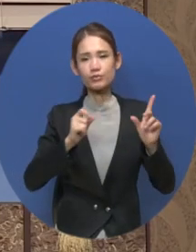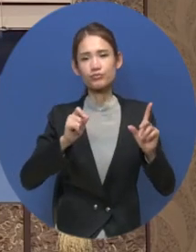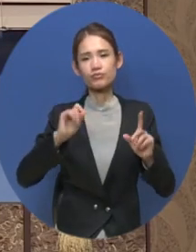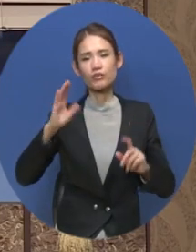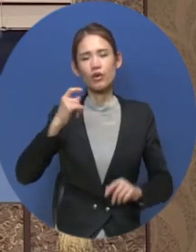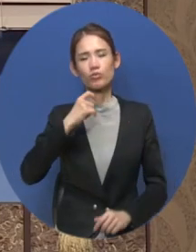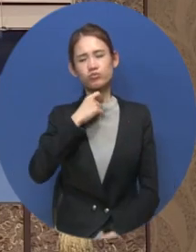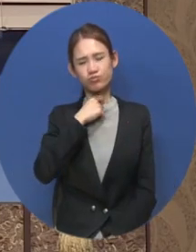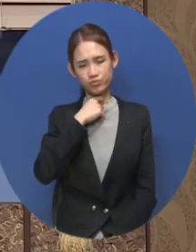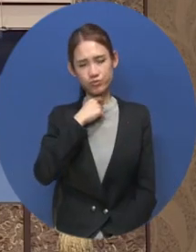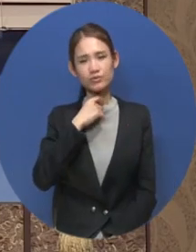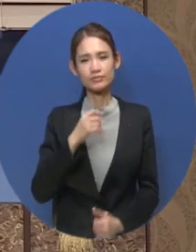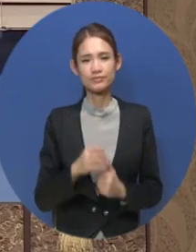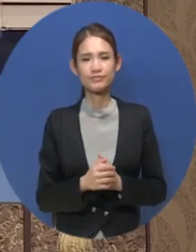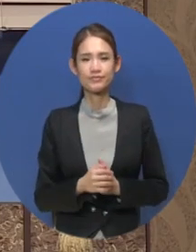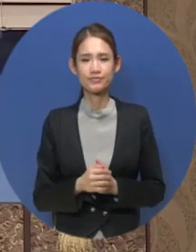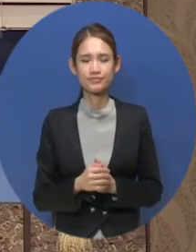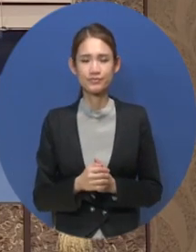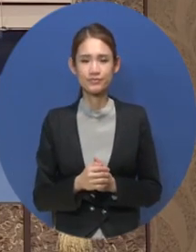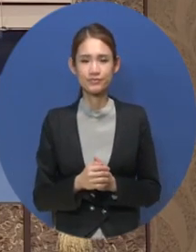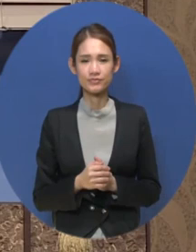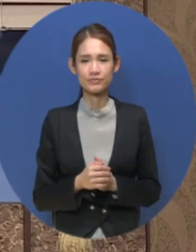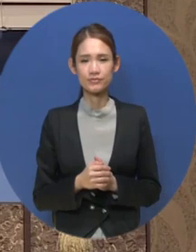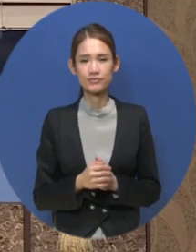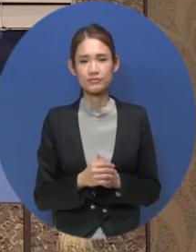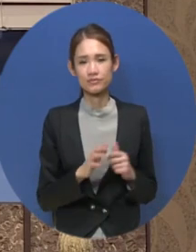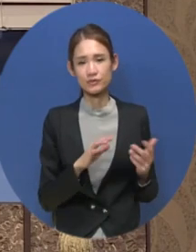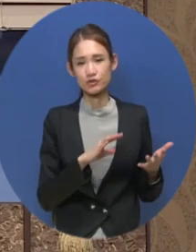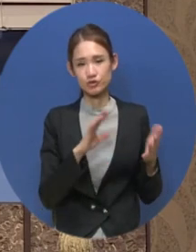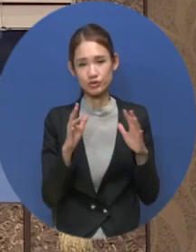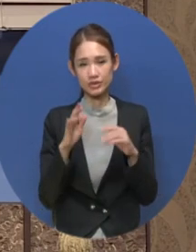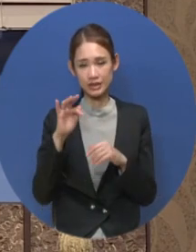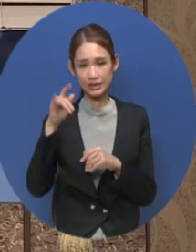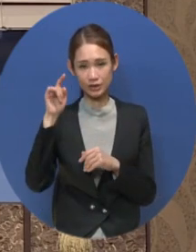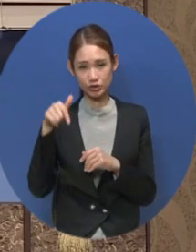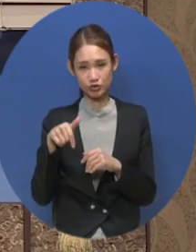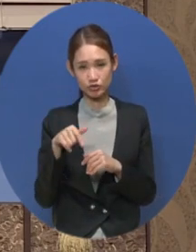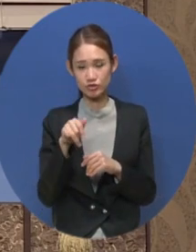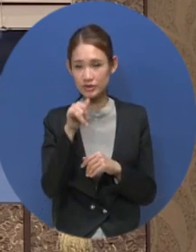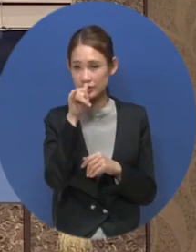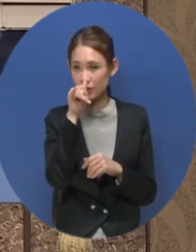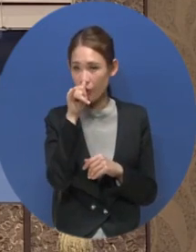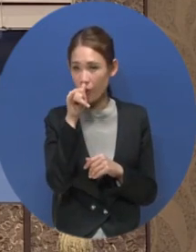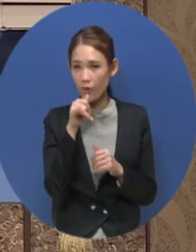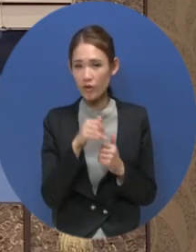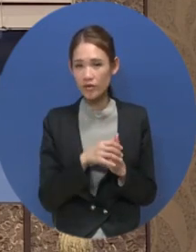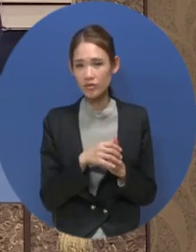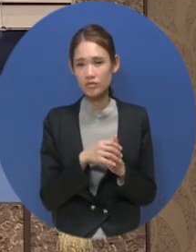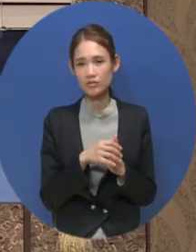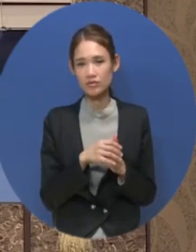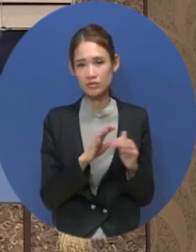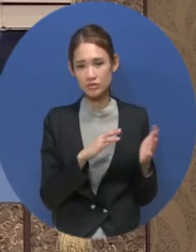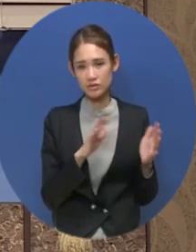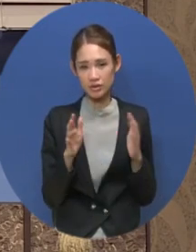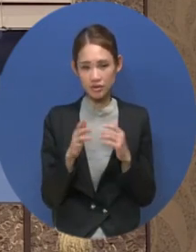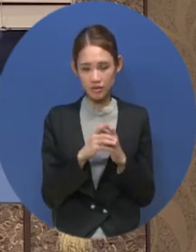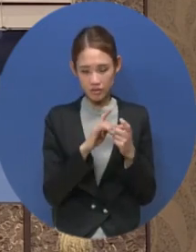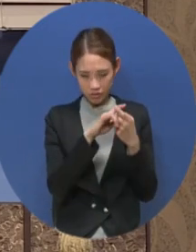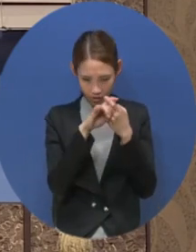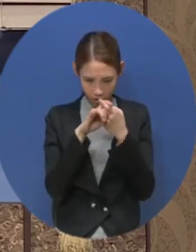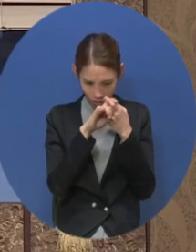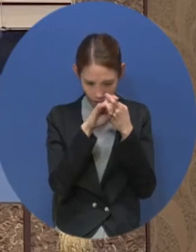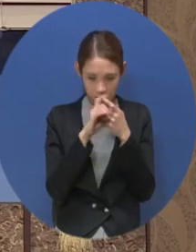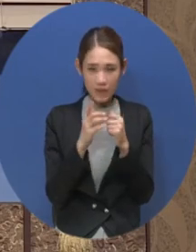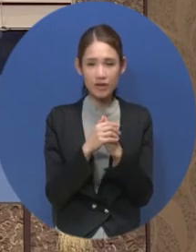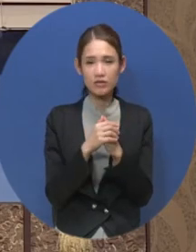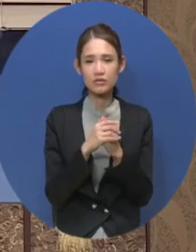좀 하고 싶고요. 또 저는 이제 국제 기구라는 것들이 다 있습니다. 네. 그래서 국제 이제 세계 뭐 각 연맹들